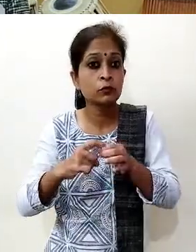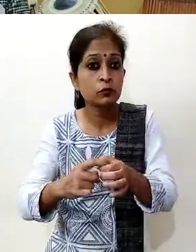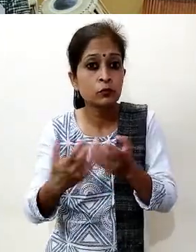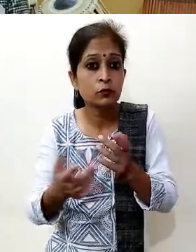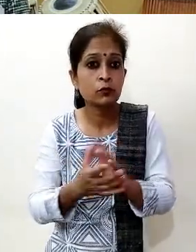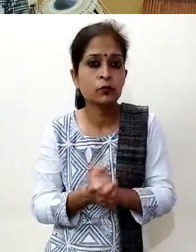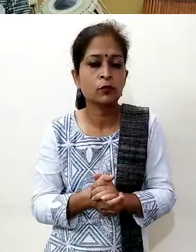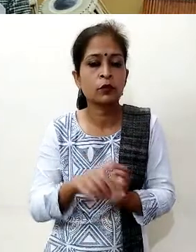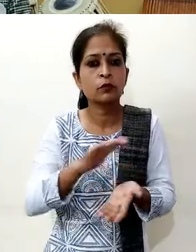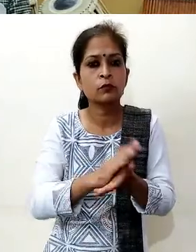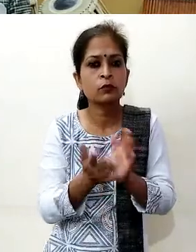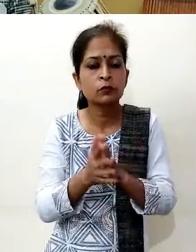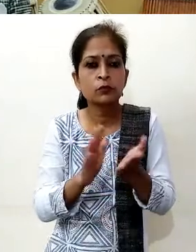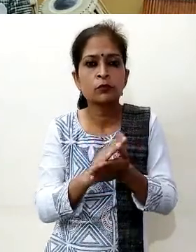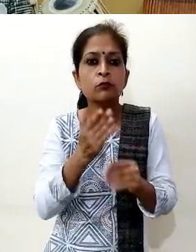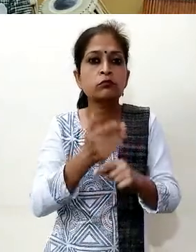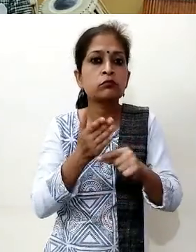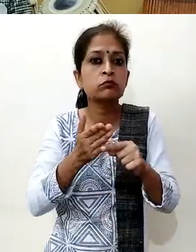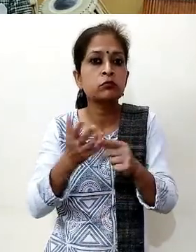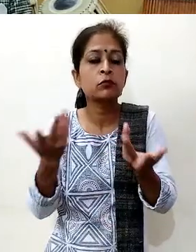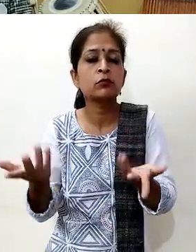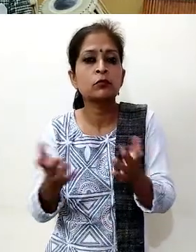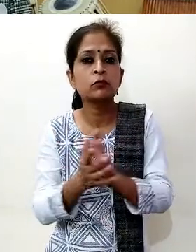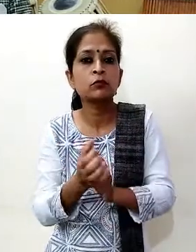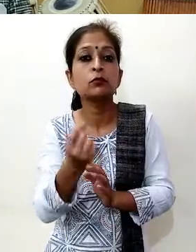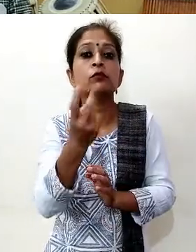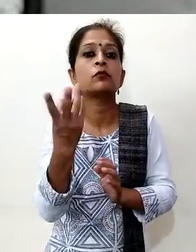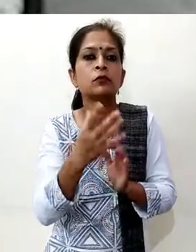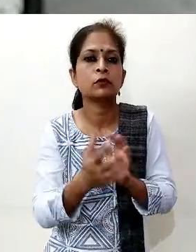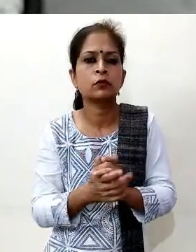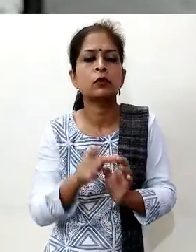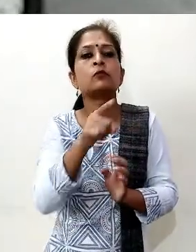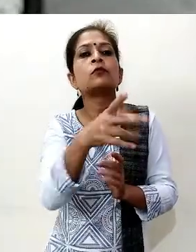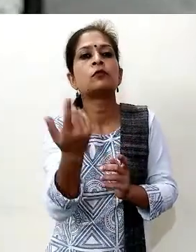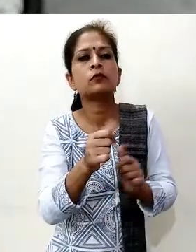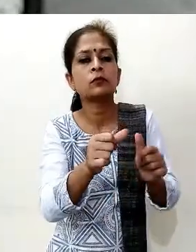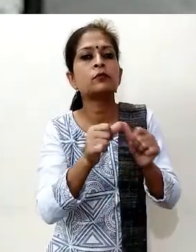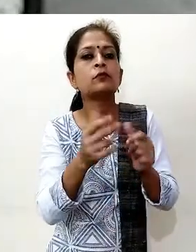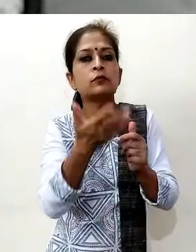रहा है कि उस रोटी को कितने टुकड़े करेंगे, आपके हिसाब से कितने टुकड़े करेंगे?